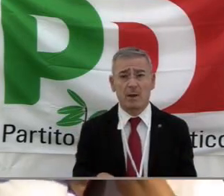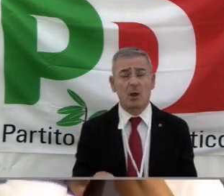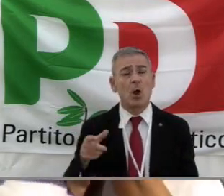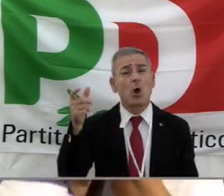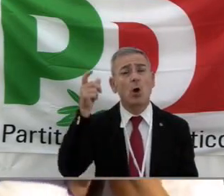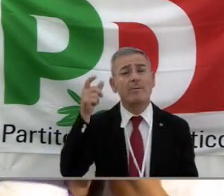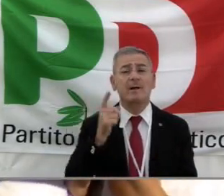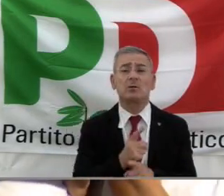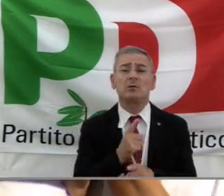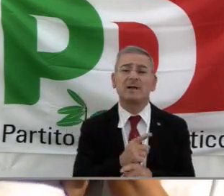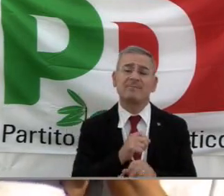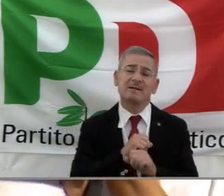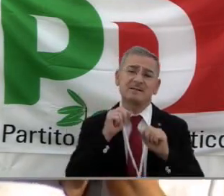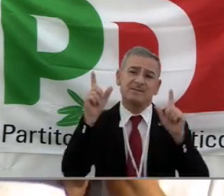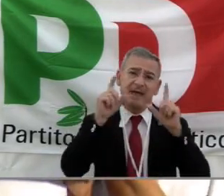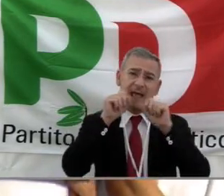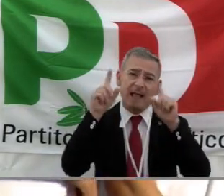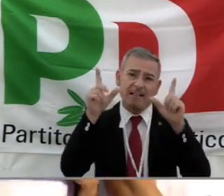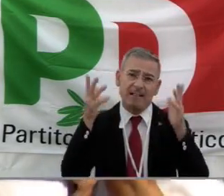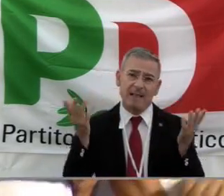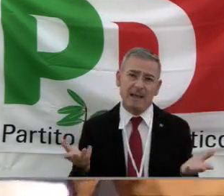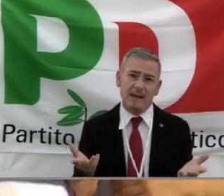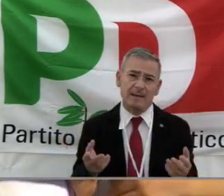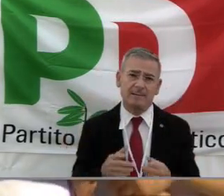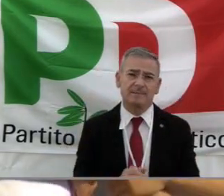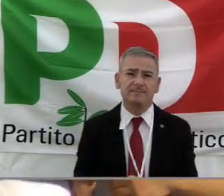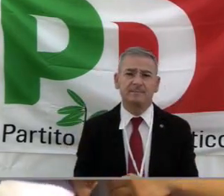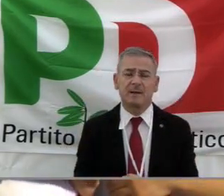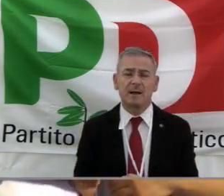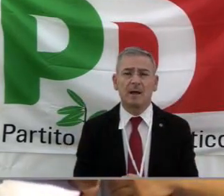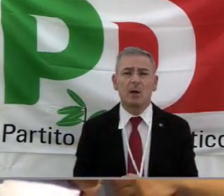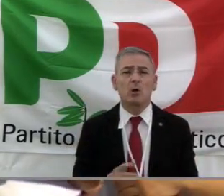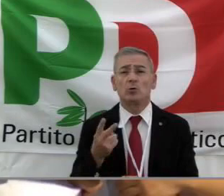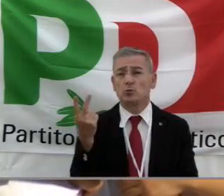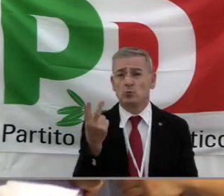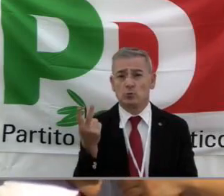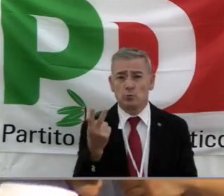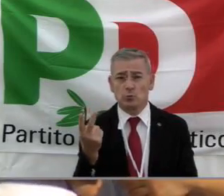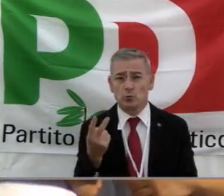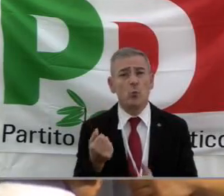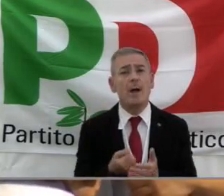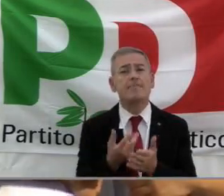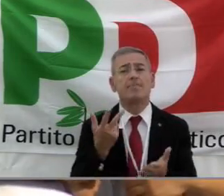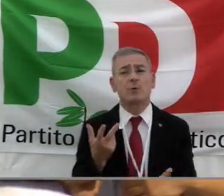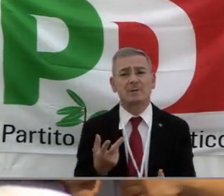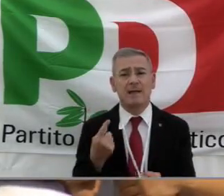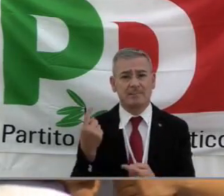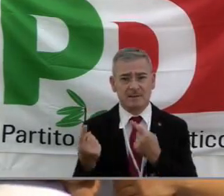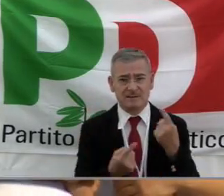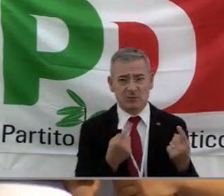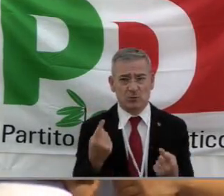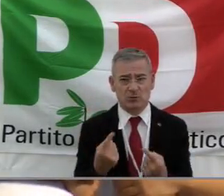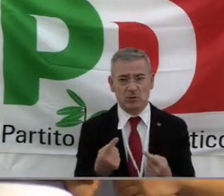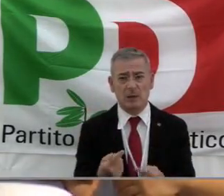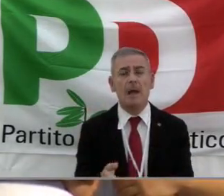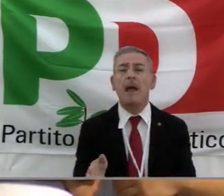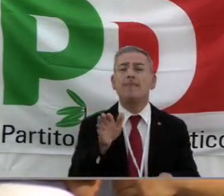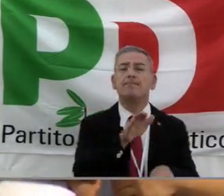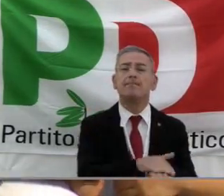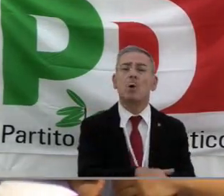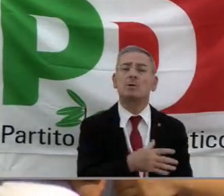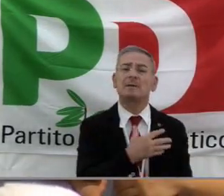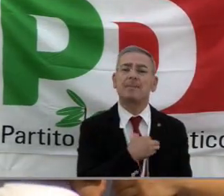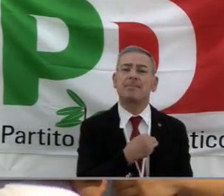deve svegliarsi su due fronti fondamentali di sicurezza del paese. Le morti bianche